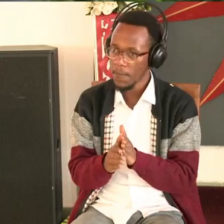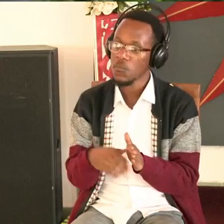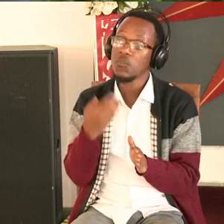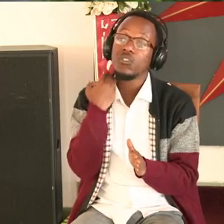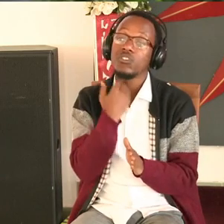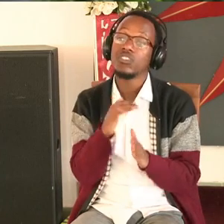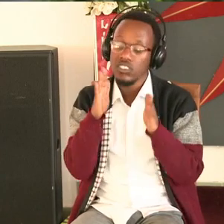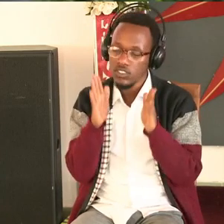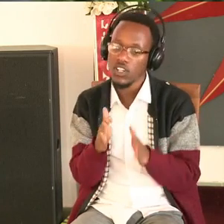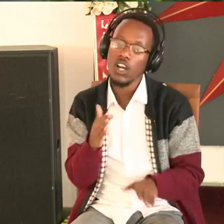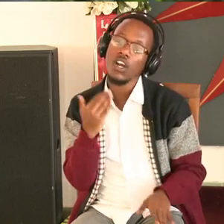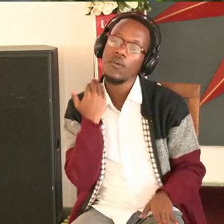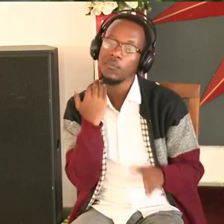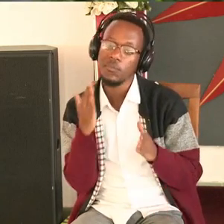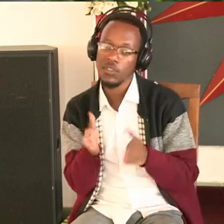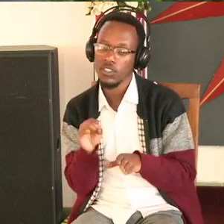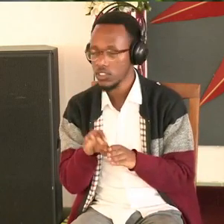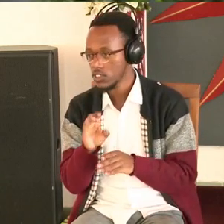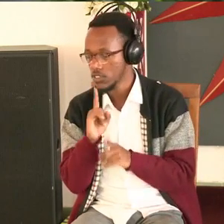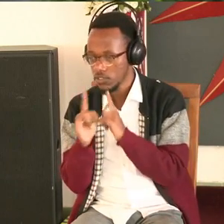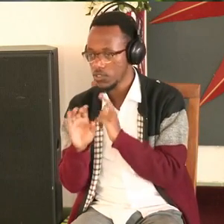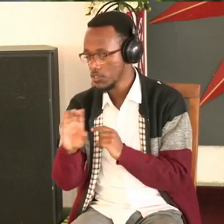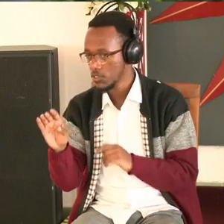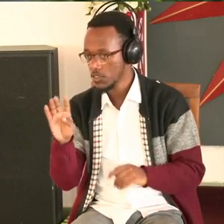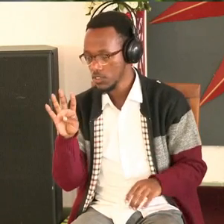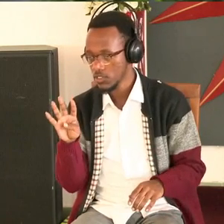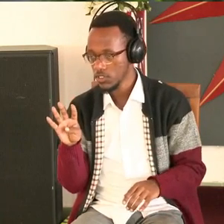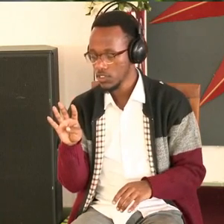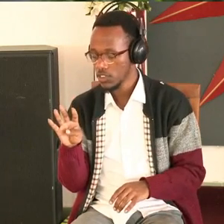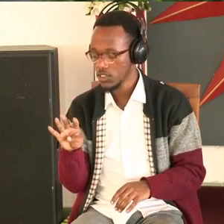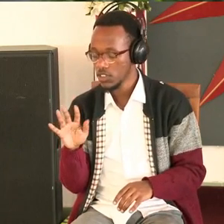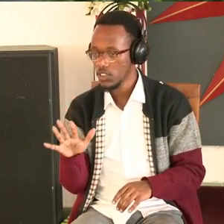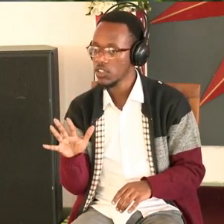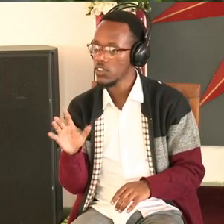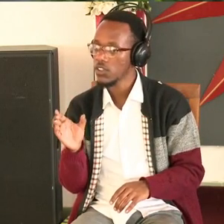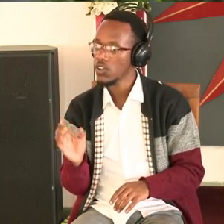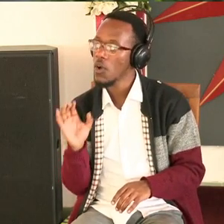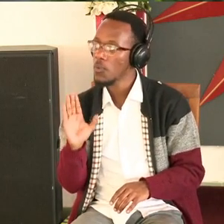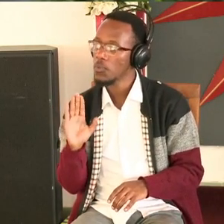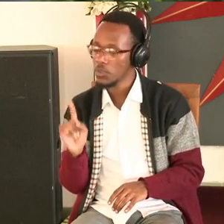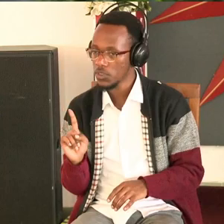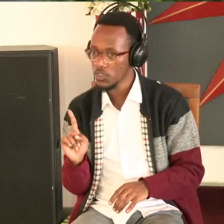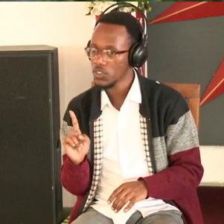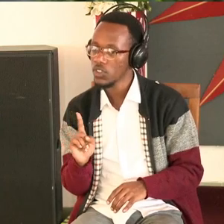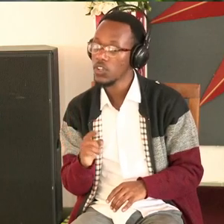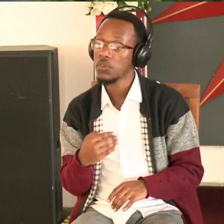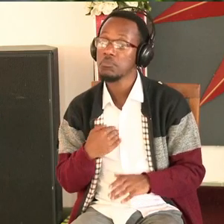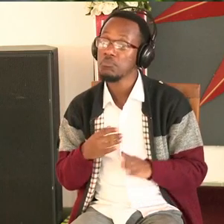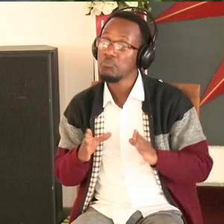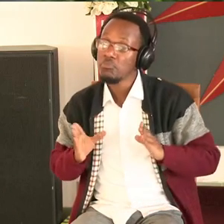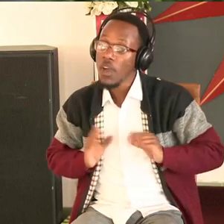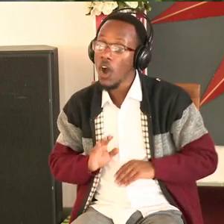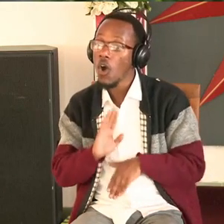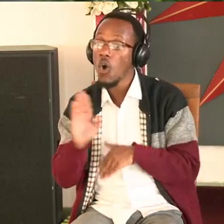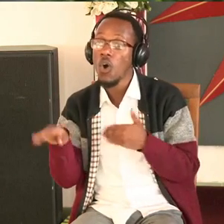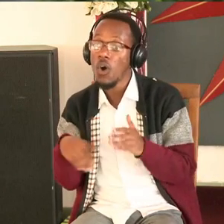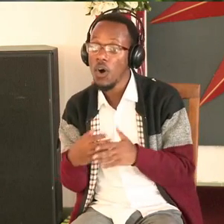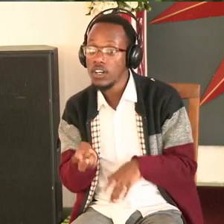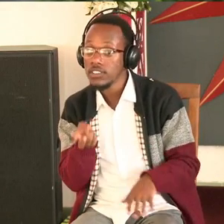48 à 51. » Ku murongo wa 45 kugera 51 rwose aho ndabyemeye